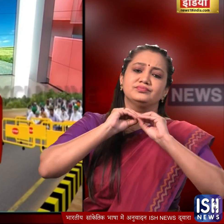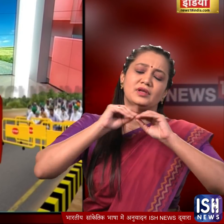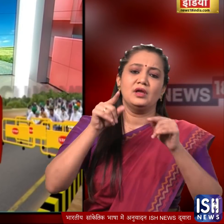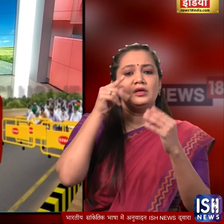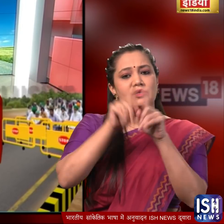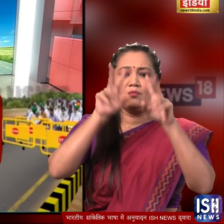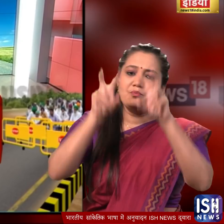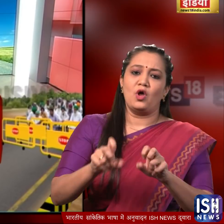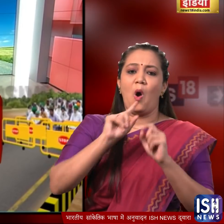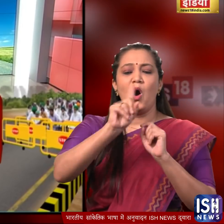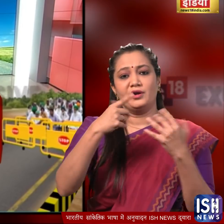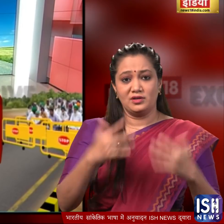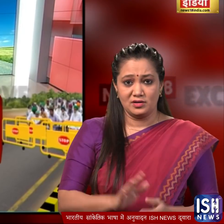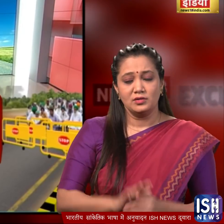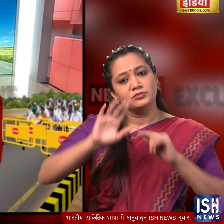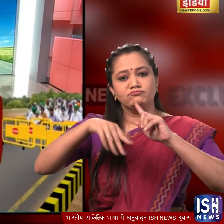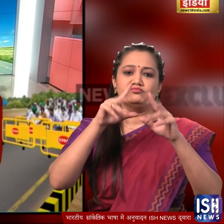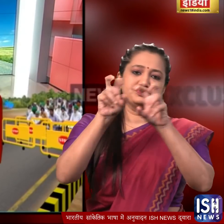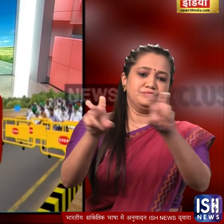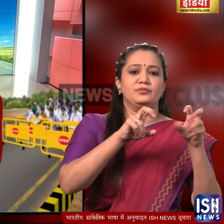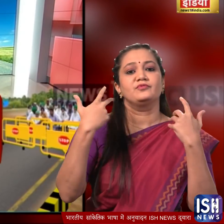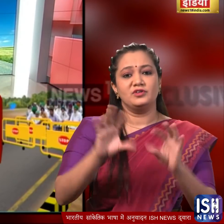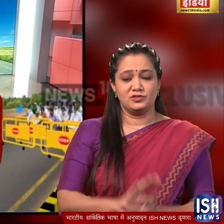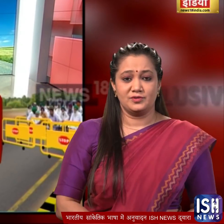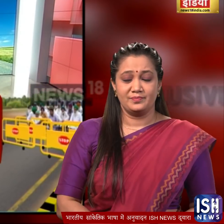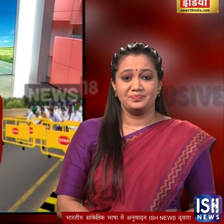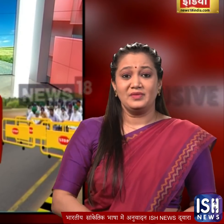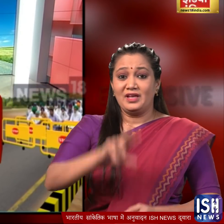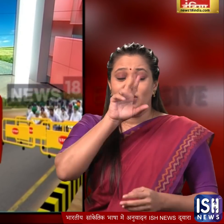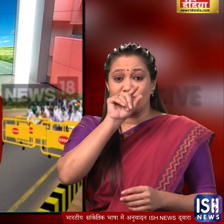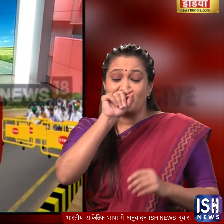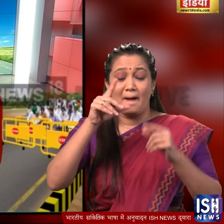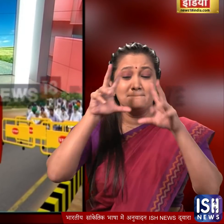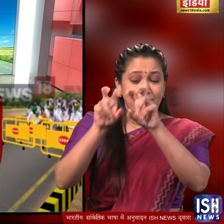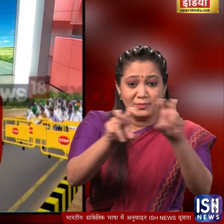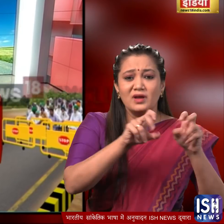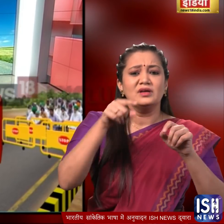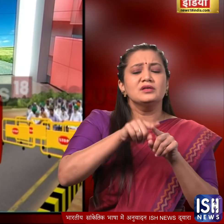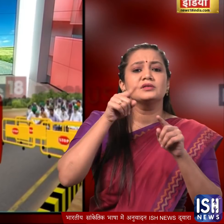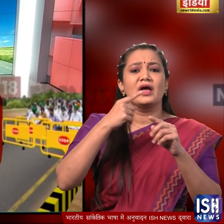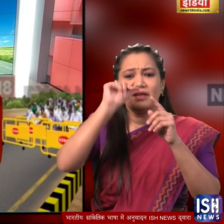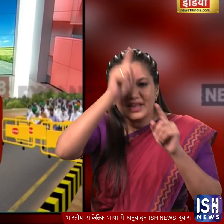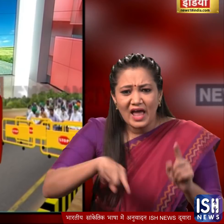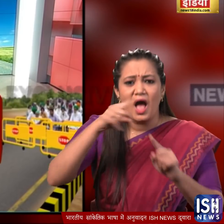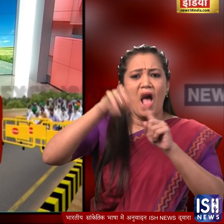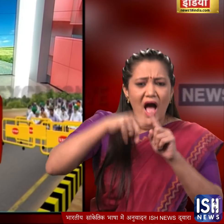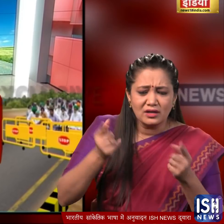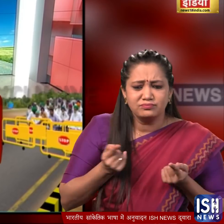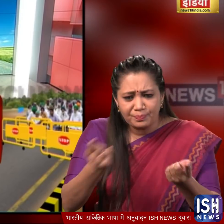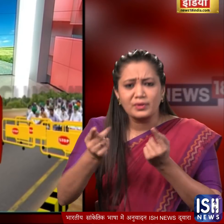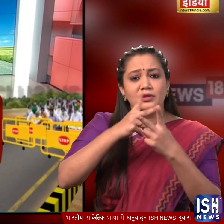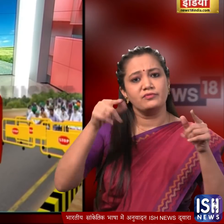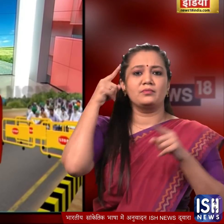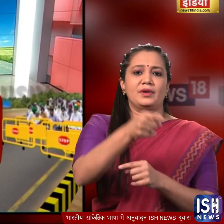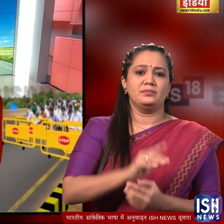अकाउंट बंद करने के निर्देश दिए, जिसके बाद यह कार्रवाई की गई। जिन ट्विटर अकाउंट को बंद किया गया उन पर देश विरोधी विचारधारा को बढ़ावा देने